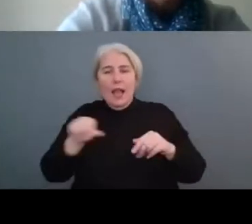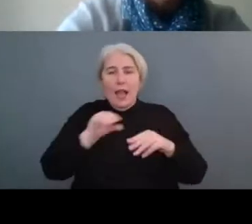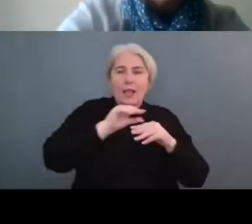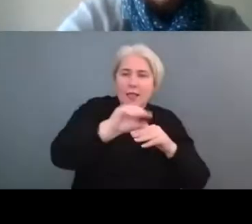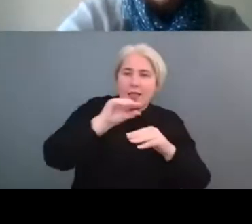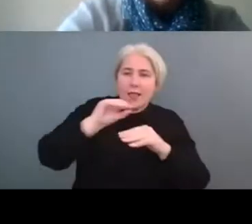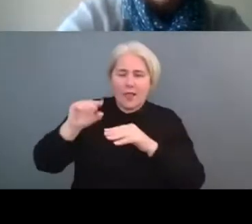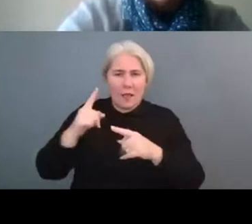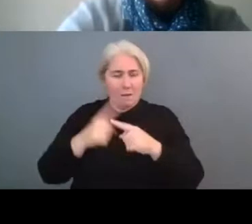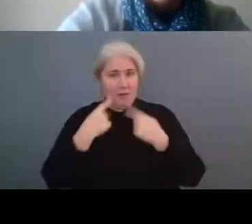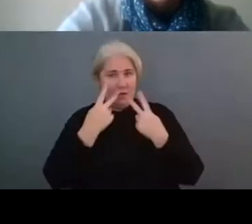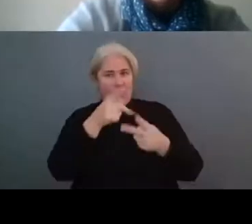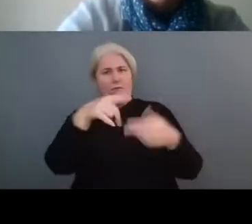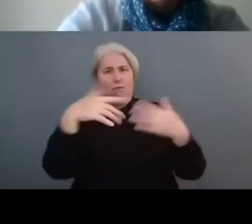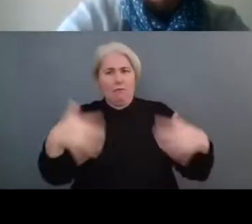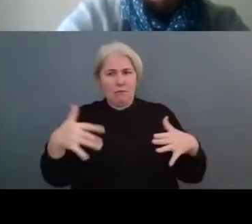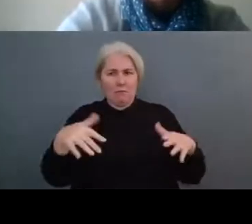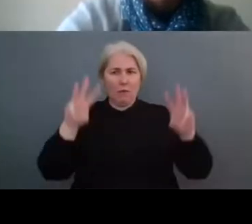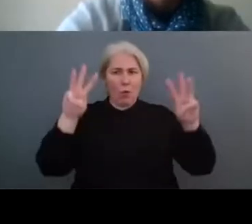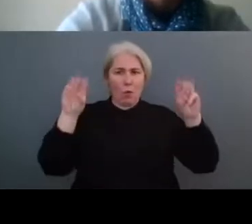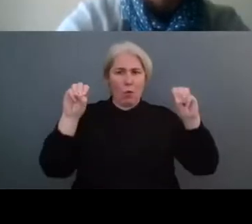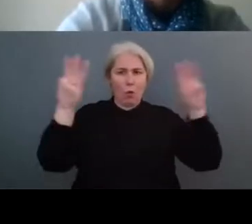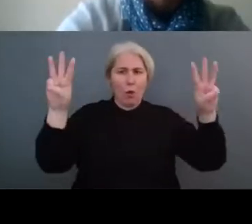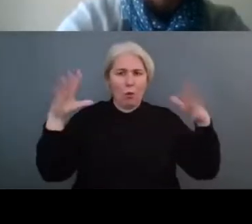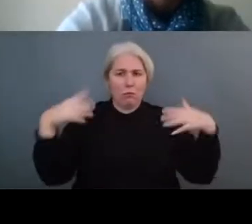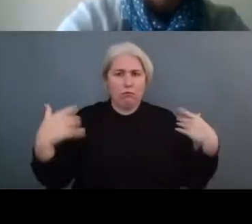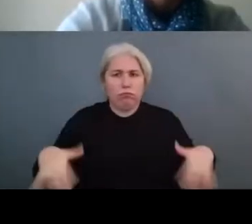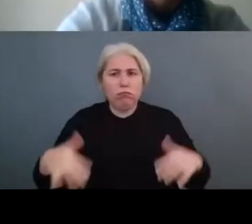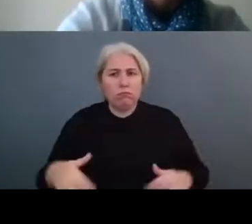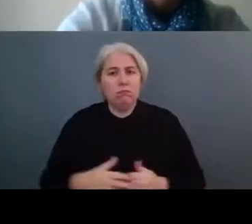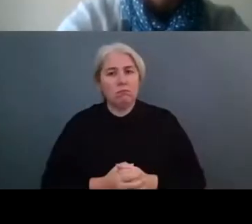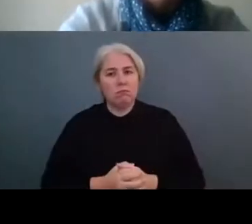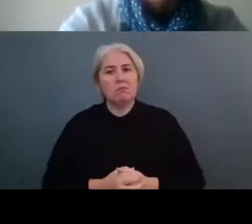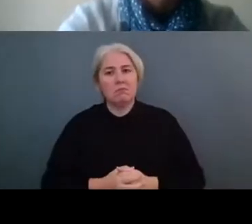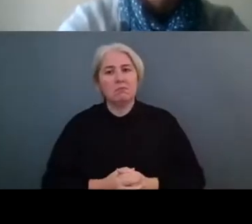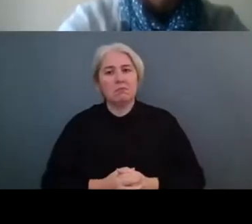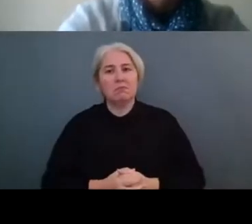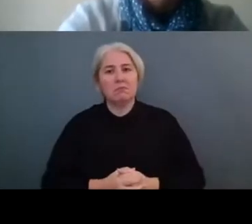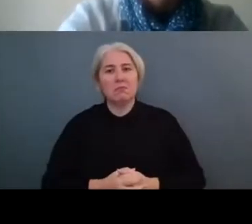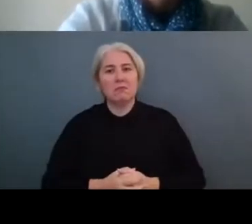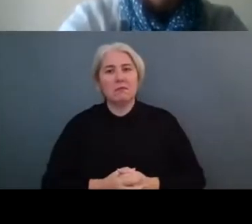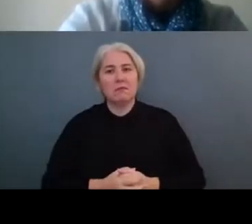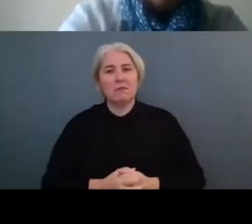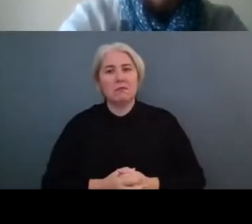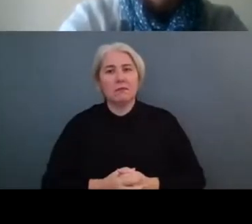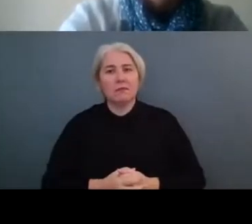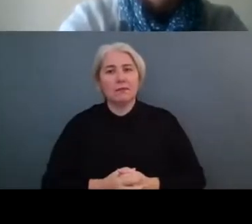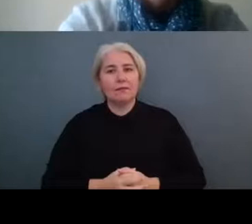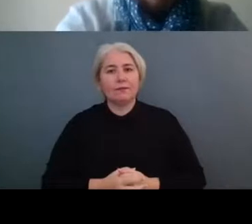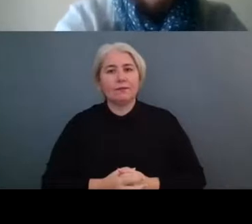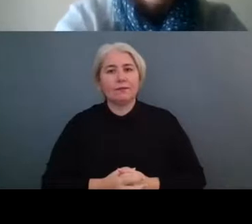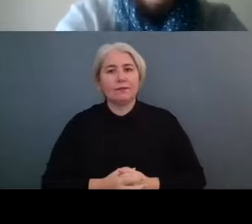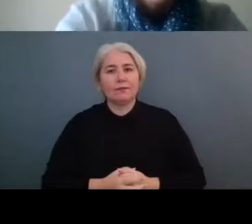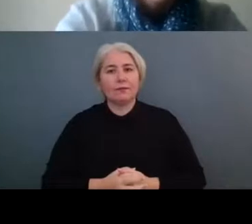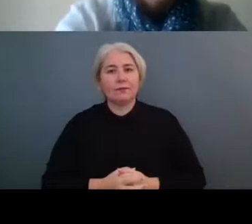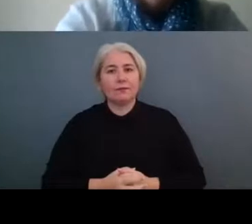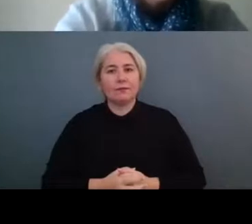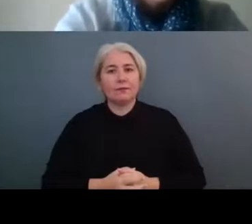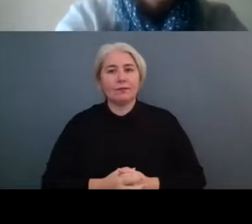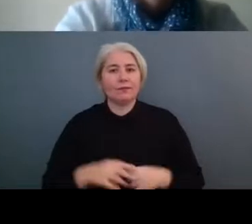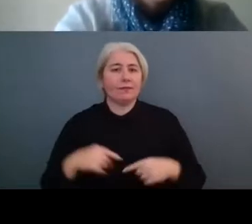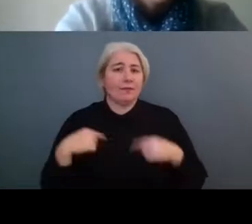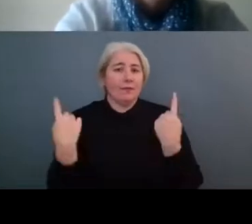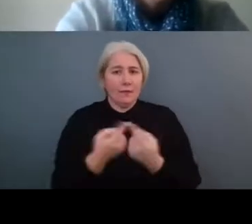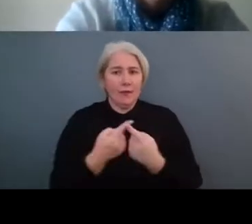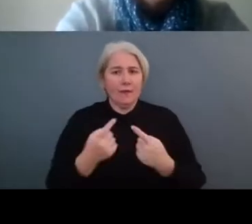d'expliciter et de faciliter en fait l'accès à ces divers financements. On a parlé d'Erasmus+, c'est typiquement pour du sport. On a parlé du financement